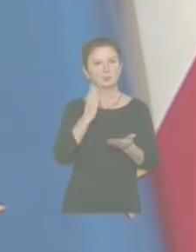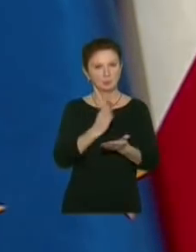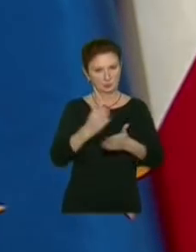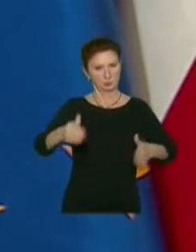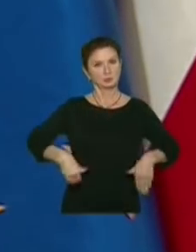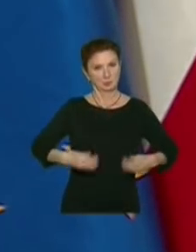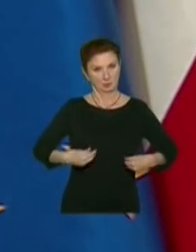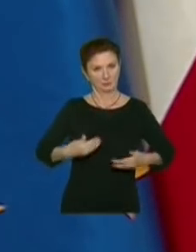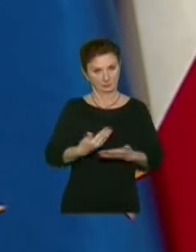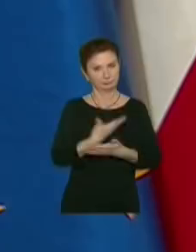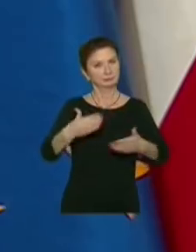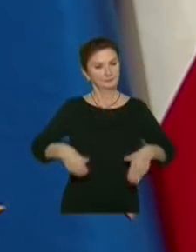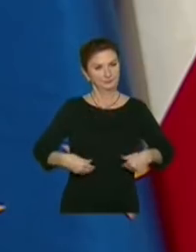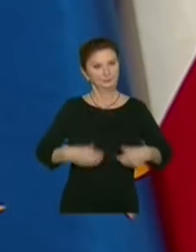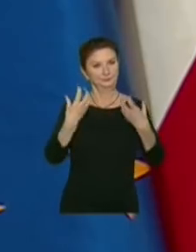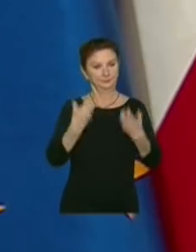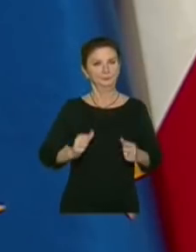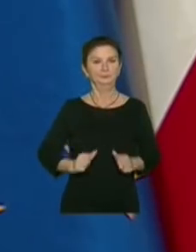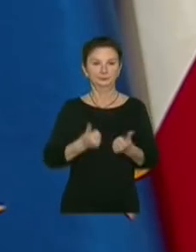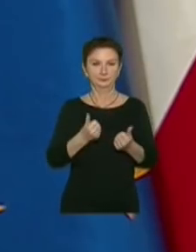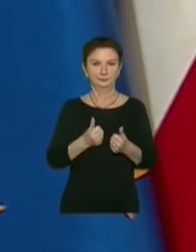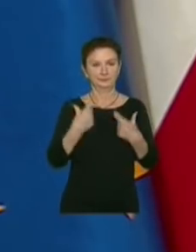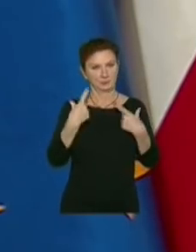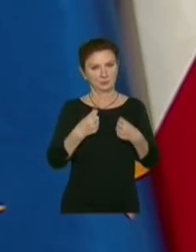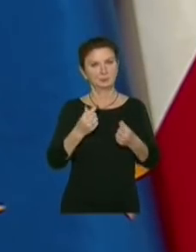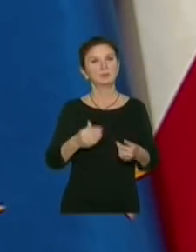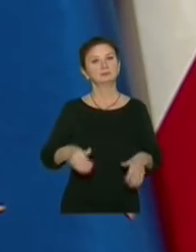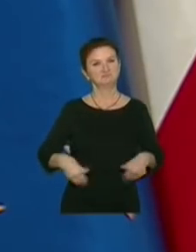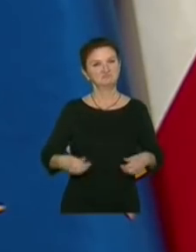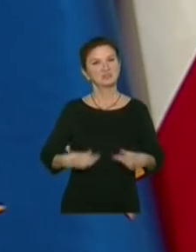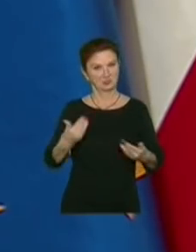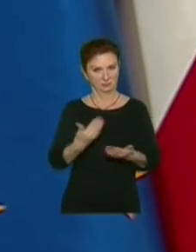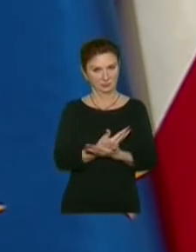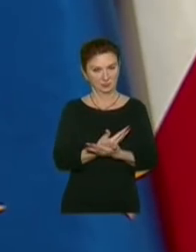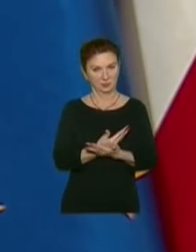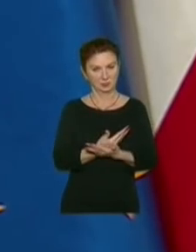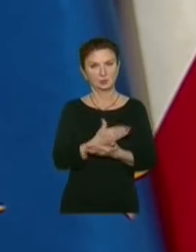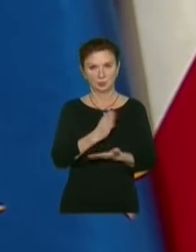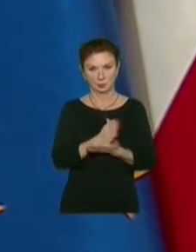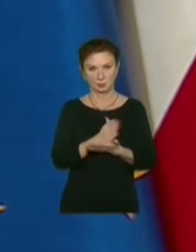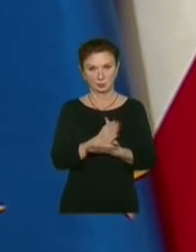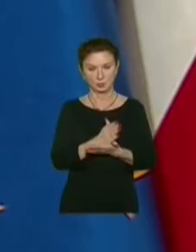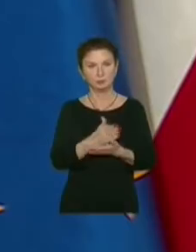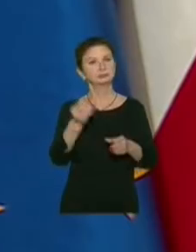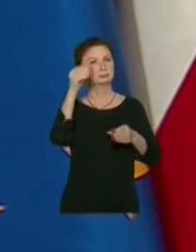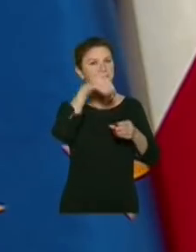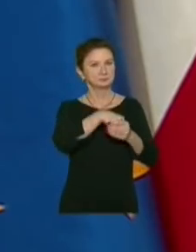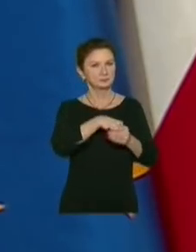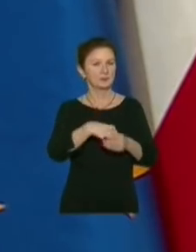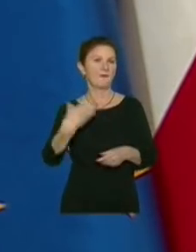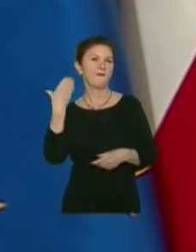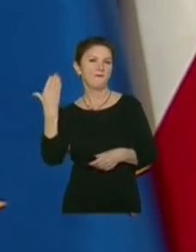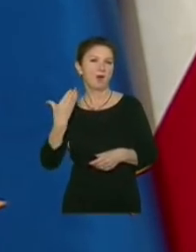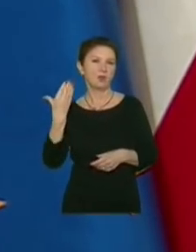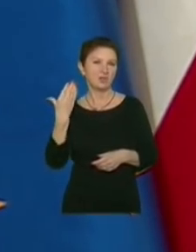domu. Chcielibyśmy, żeby ozdrowieńcy, no po pierwsze oczywiście włączyli się w akcję wolontariatu związanego